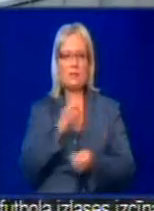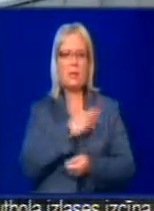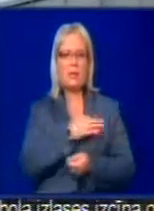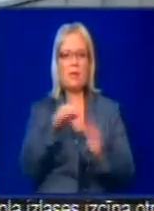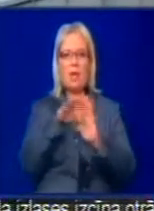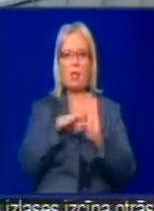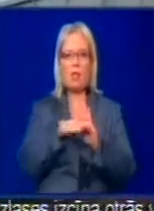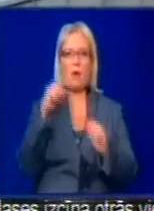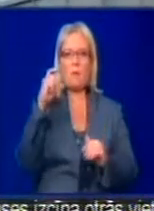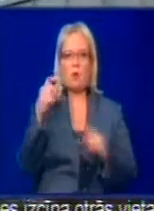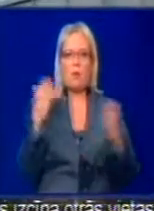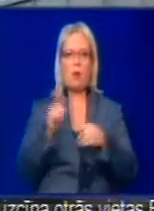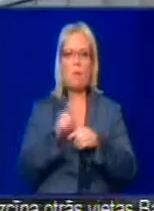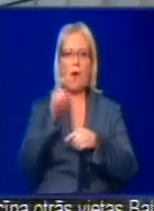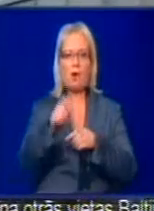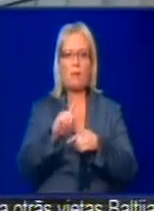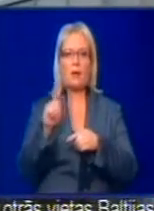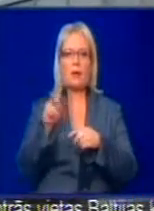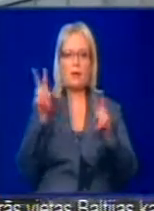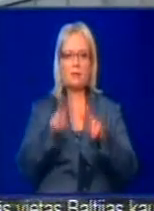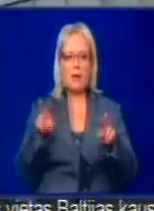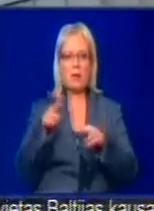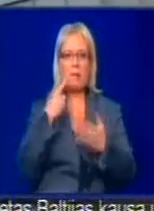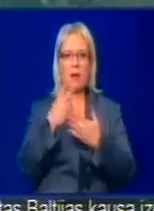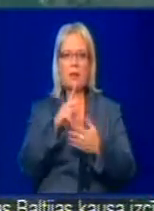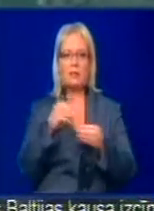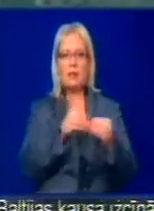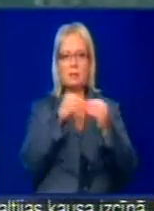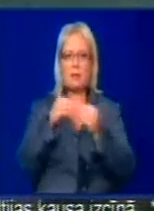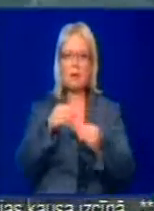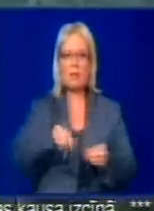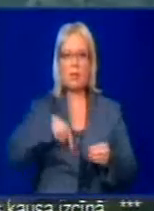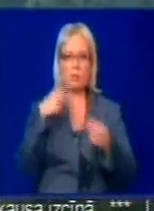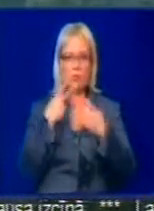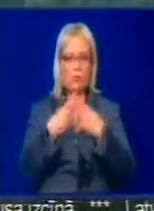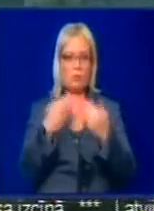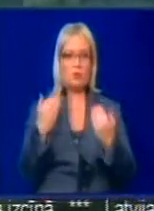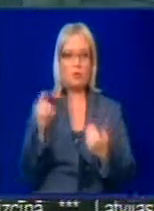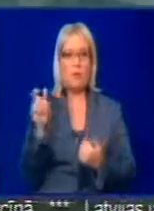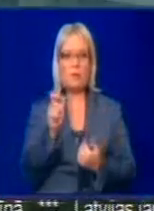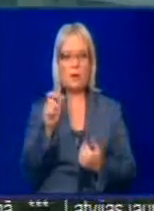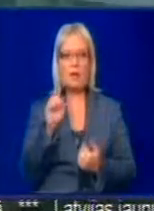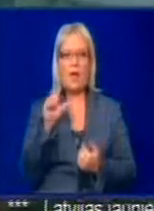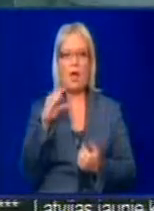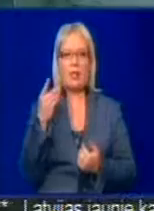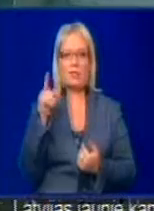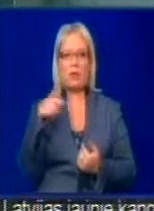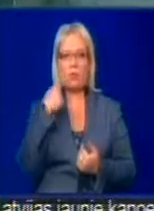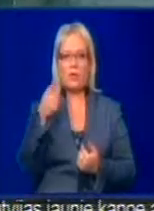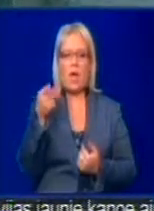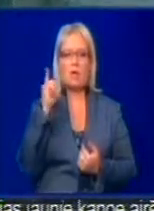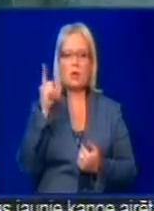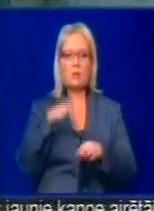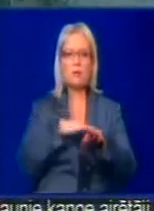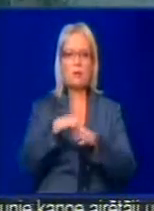Krimināla likuma pants, par kura pārkāpumu norīt izmeklēšana, paredz līdz pat 10 gadiem ilgu cietumsodu. Šobrīd Anatolijam Aļeksejenko noteikts